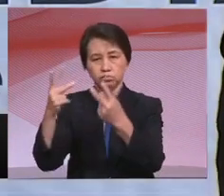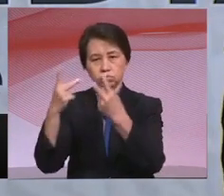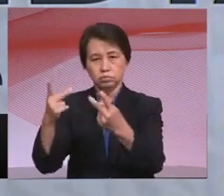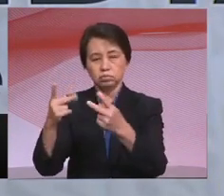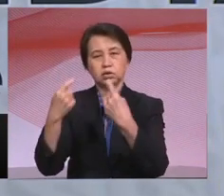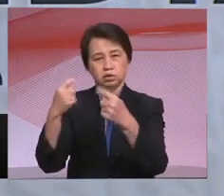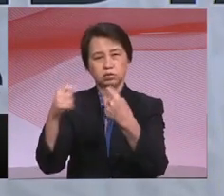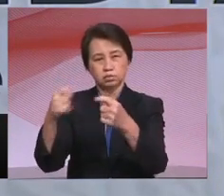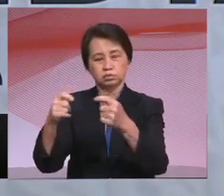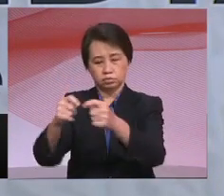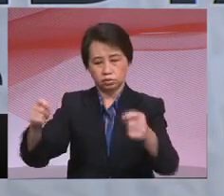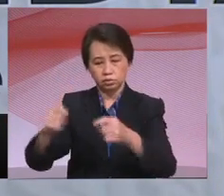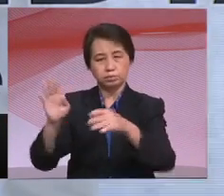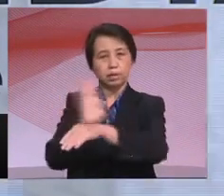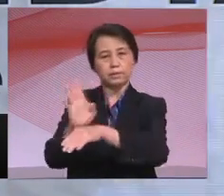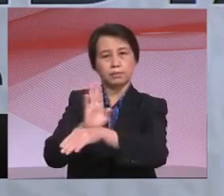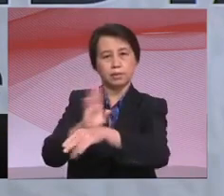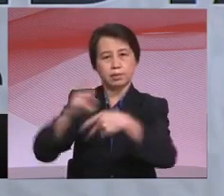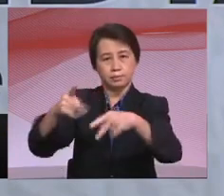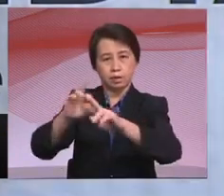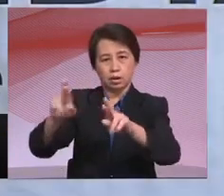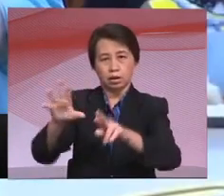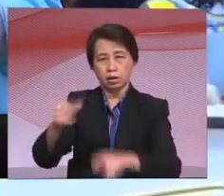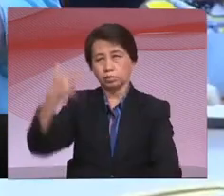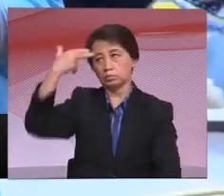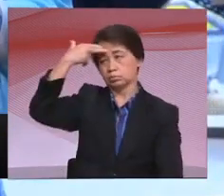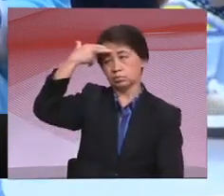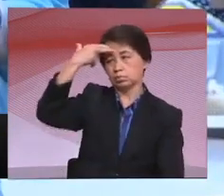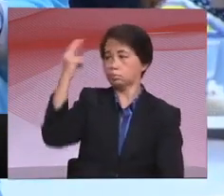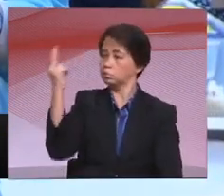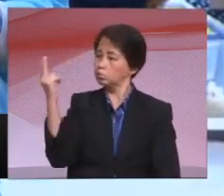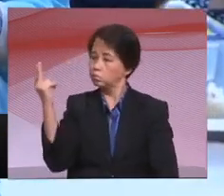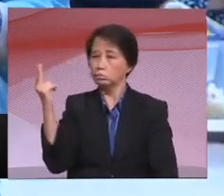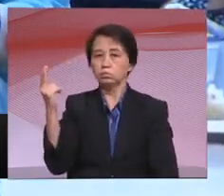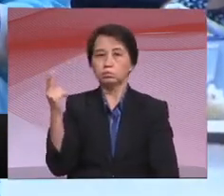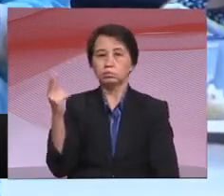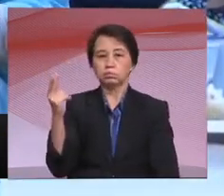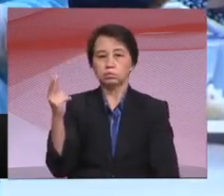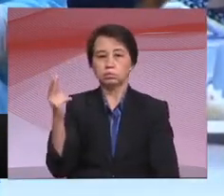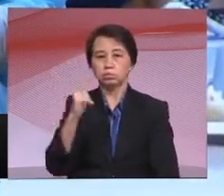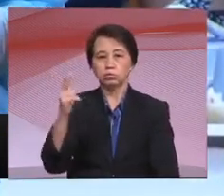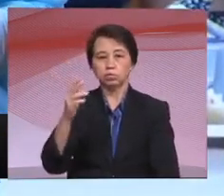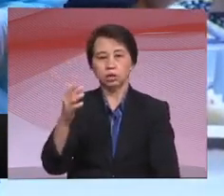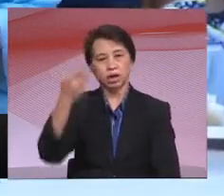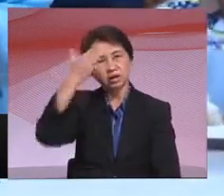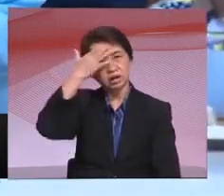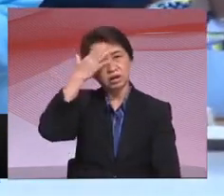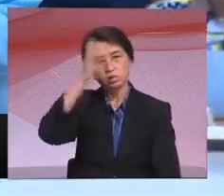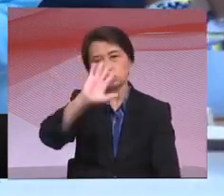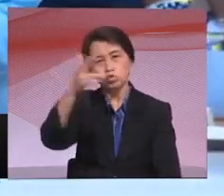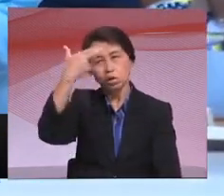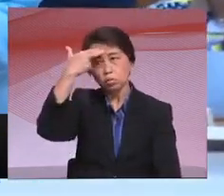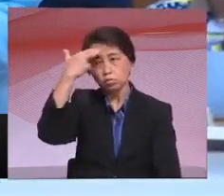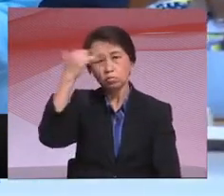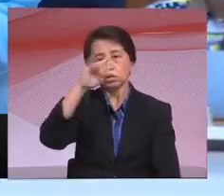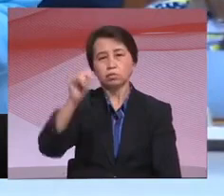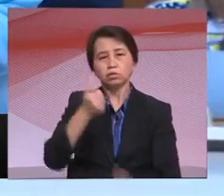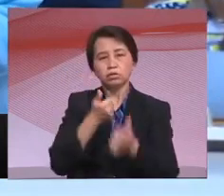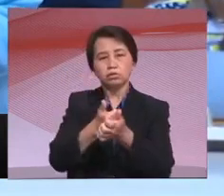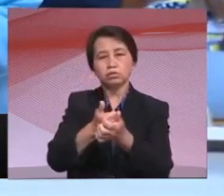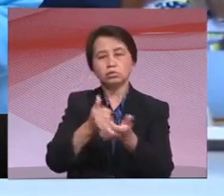dan juga pasar raya mengambil suhu pelanggan bukan di dahi, di tangan. Adakah dia dibolehkan dan mengikut